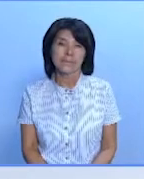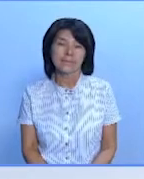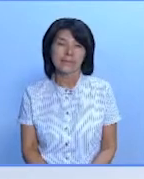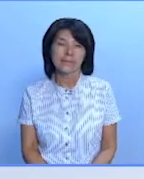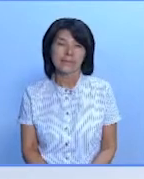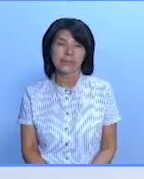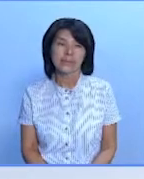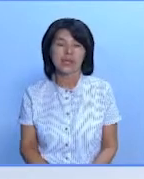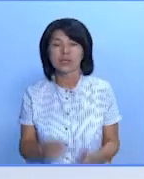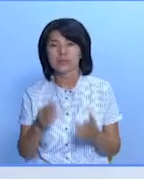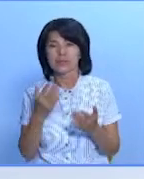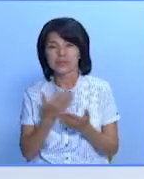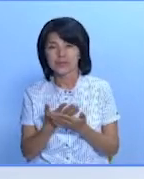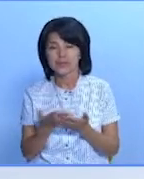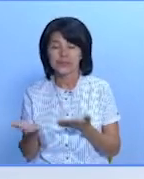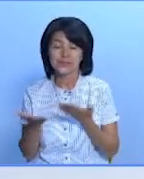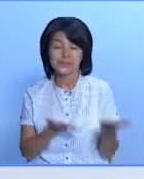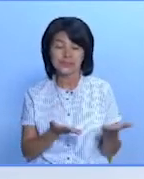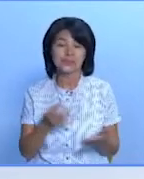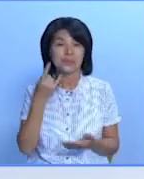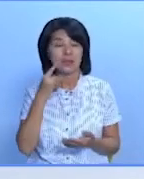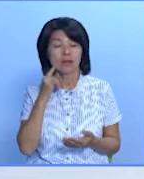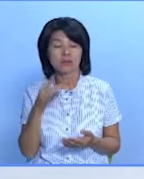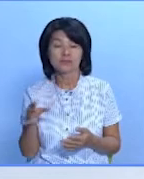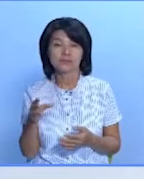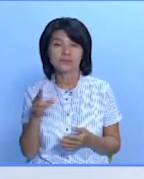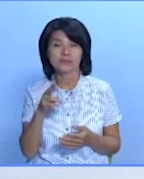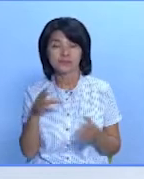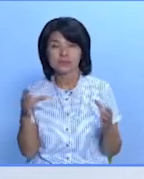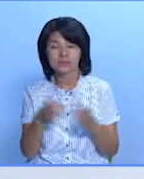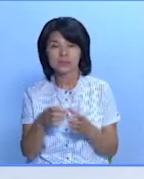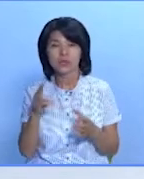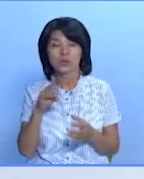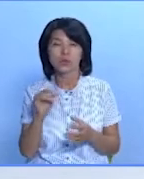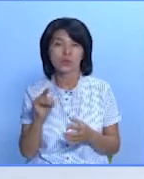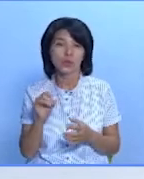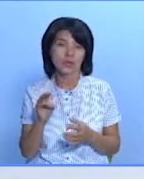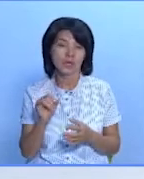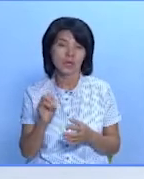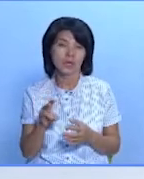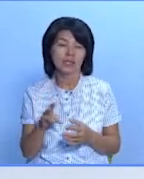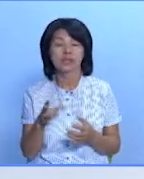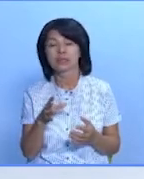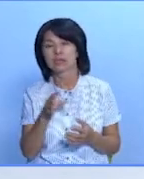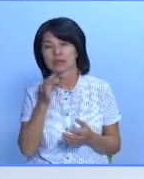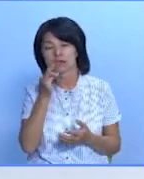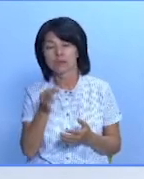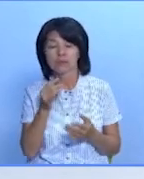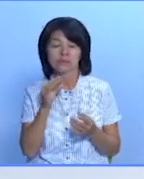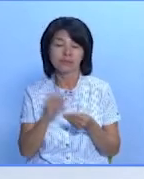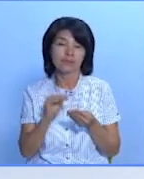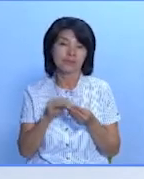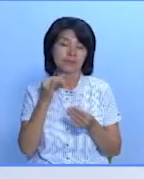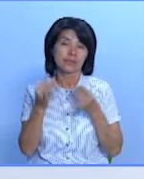Представители Павлодарского городского филиала партии «Нур-Отан» и депутаты городского маслихата ведут постоянный мониторинг на наличие лекарственных средств в